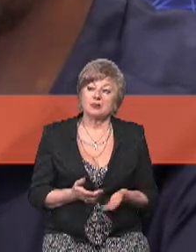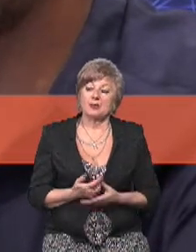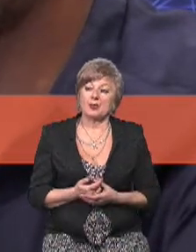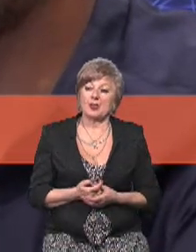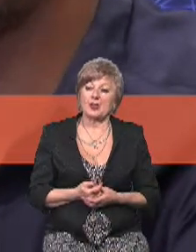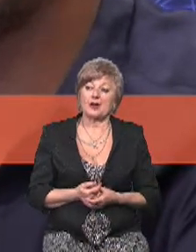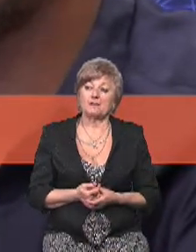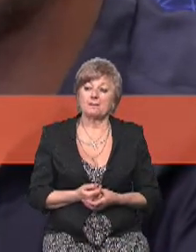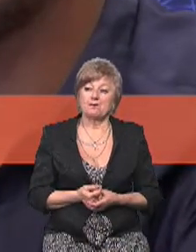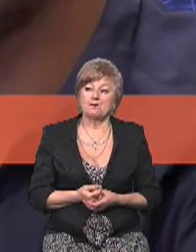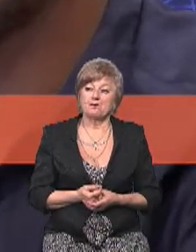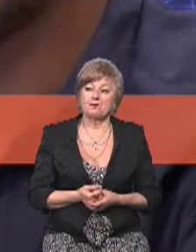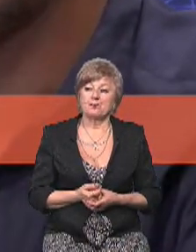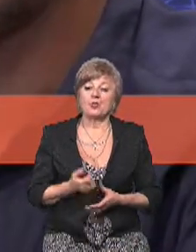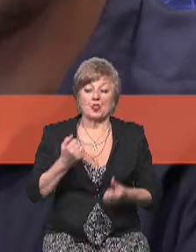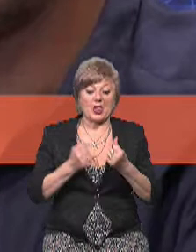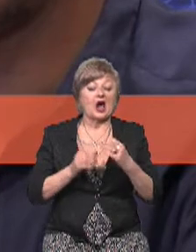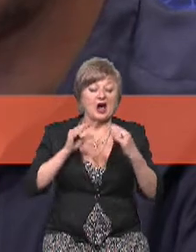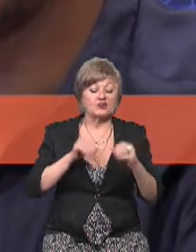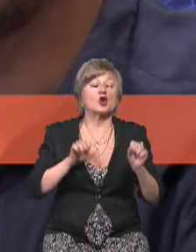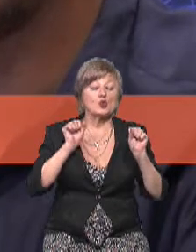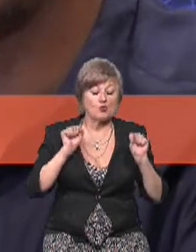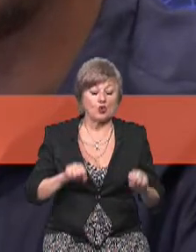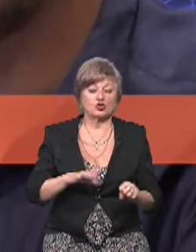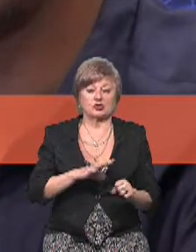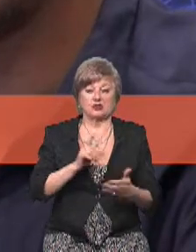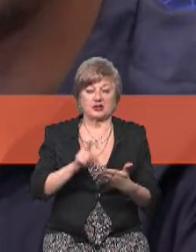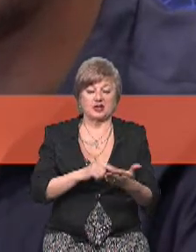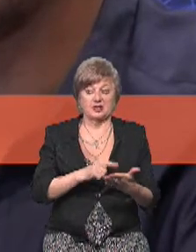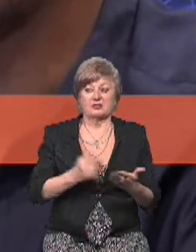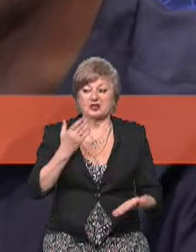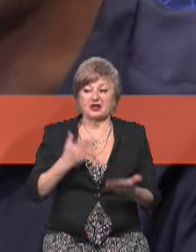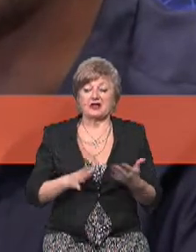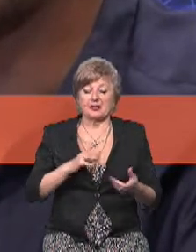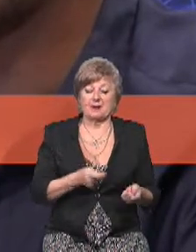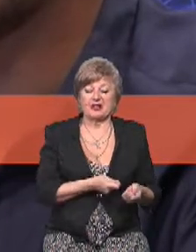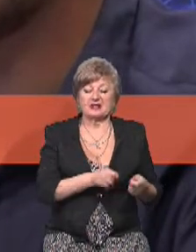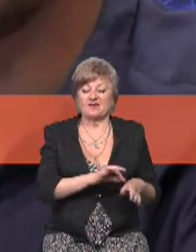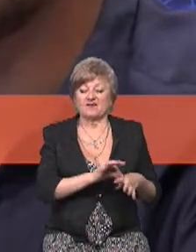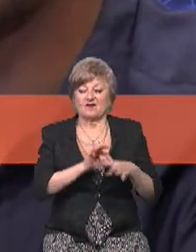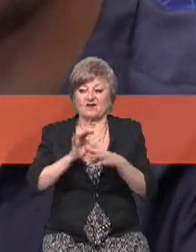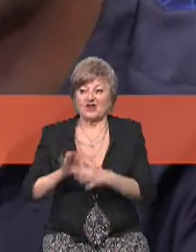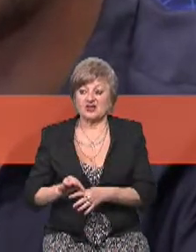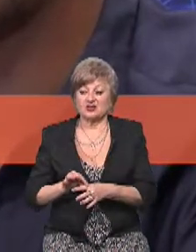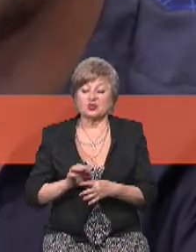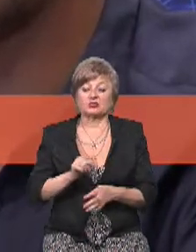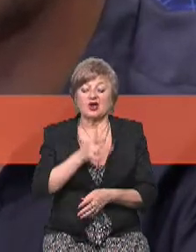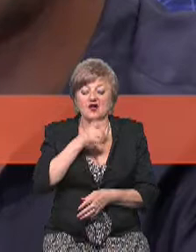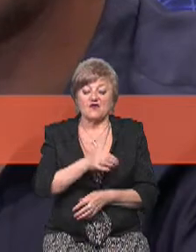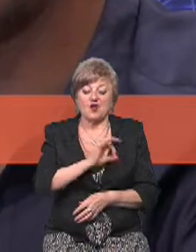Дивіться, автомобіль може бути розмитнений, якщо був ввезений, пільговий